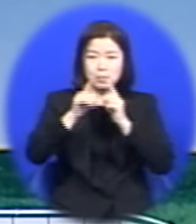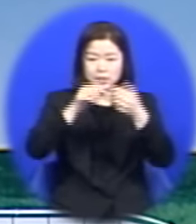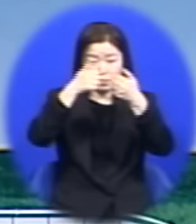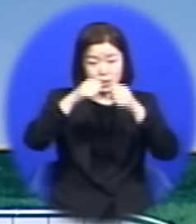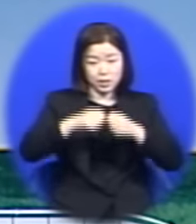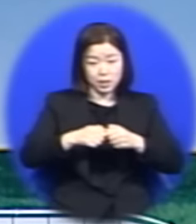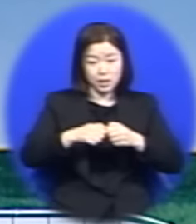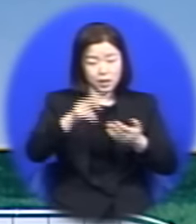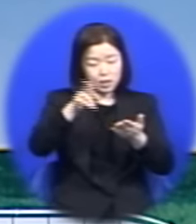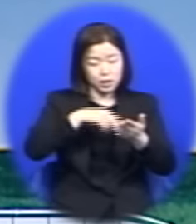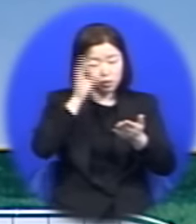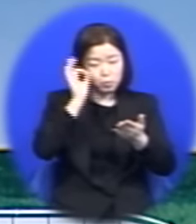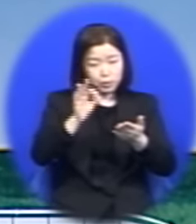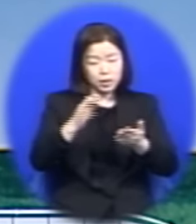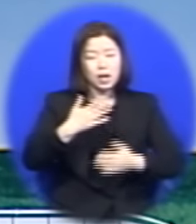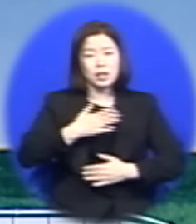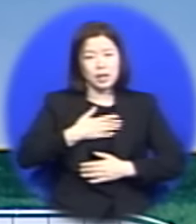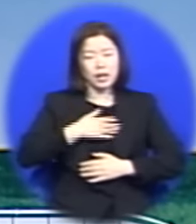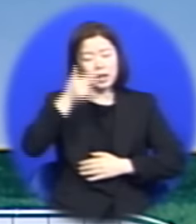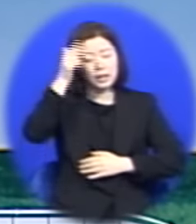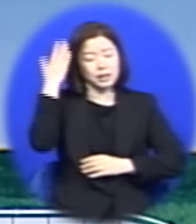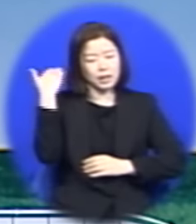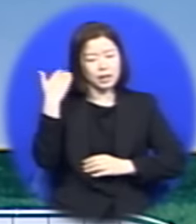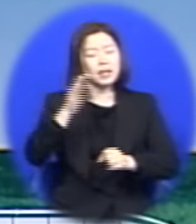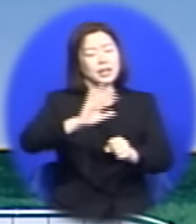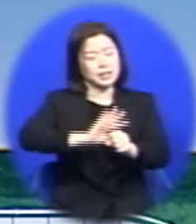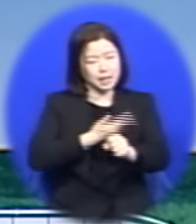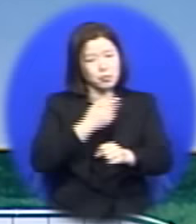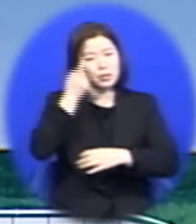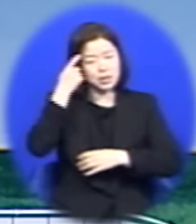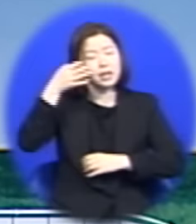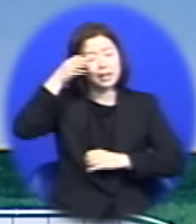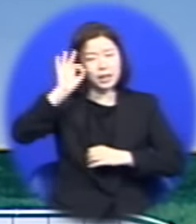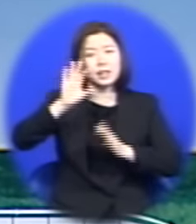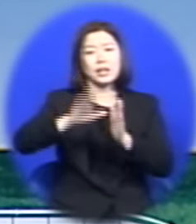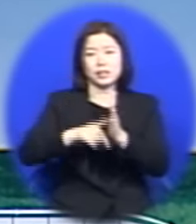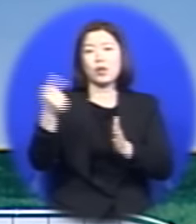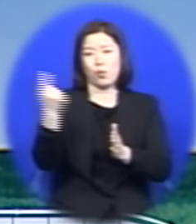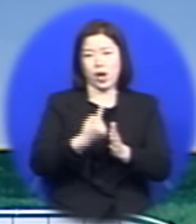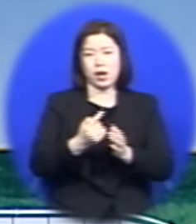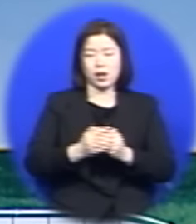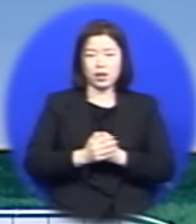읽어보다 보니까 아 내가 잘못 생각했었구나 깨달을 때가 와요.